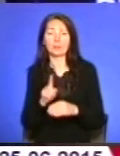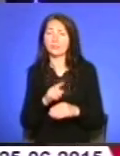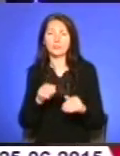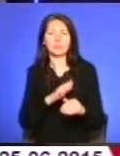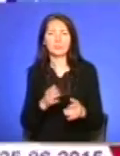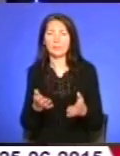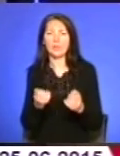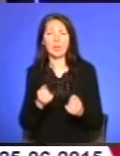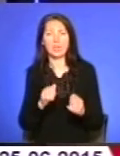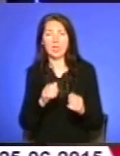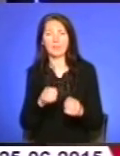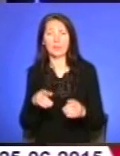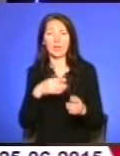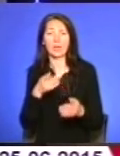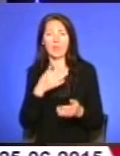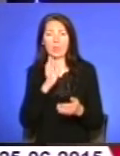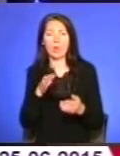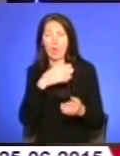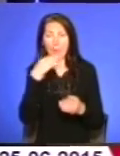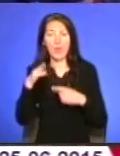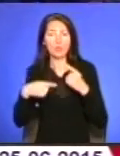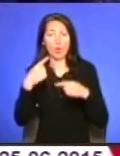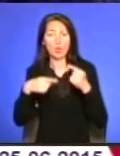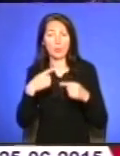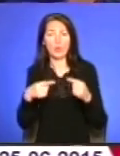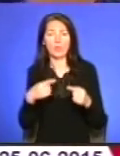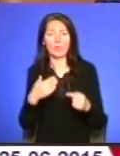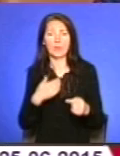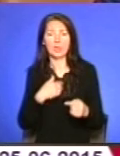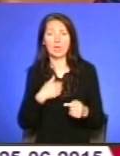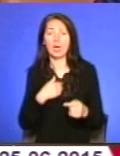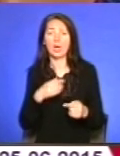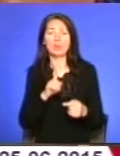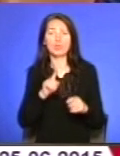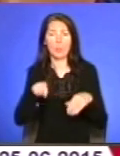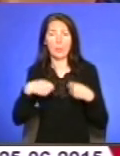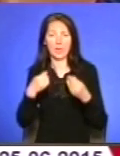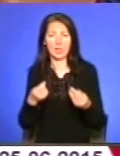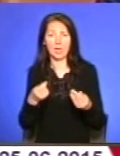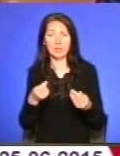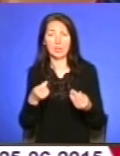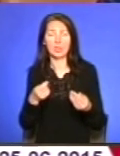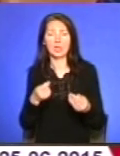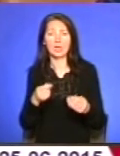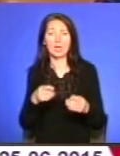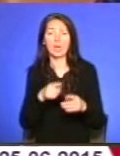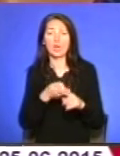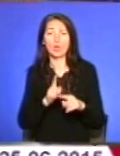прийняли. Він викликав чи не найбільшу полеміку. Я сторонник того, щоб передати сміттєпереробну